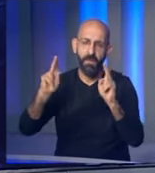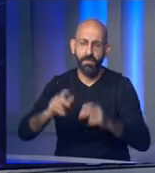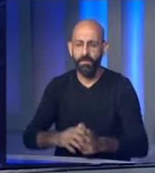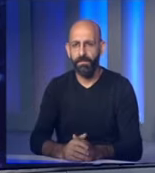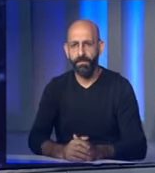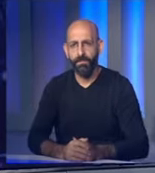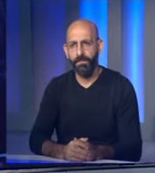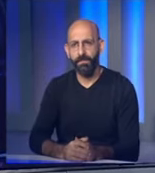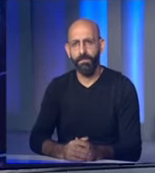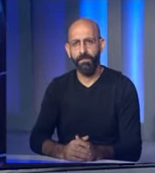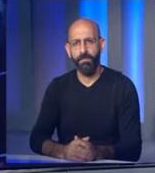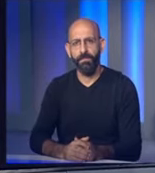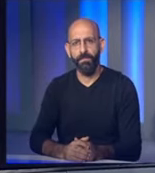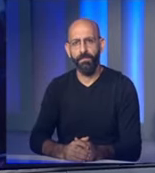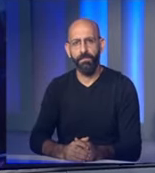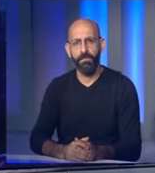الايام